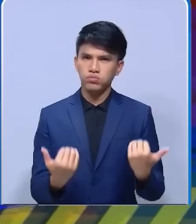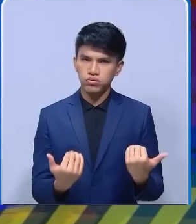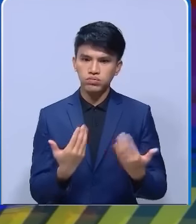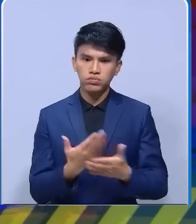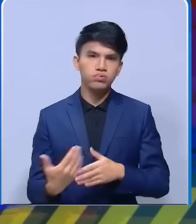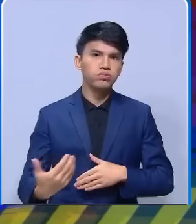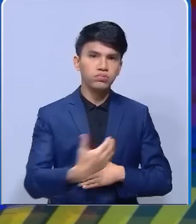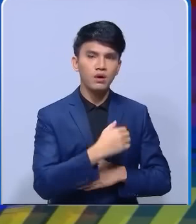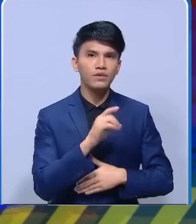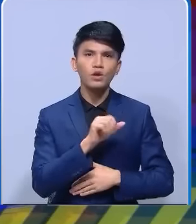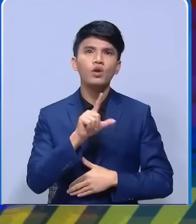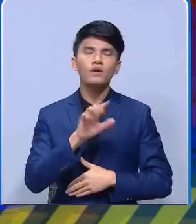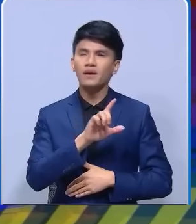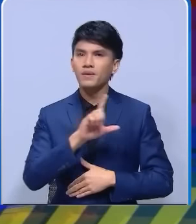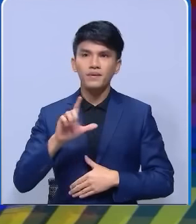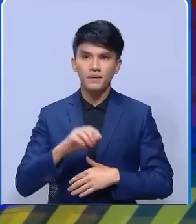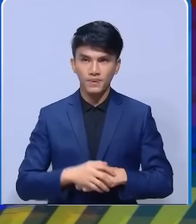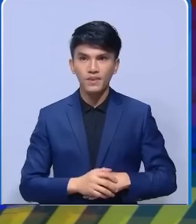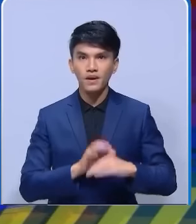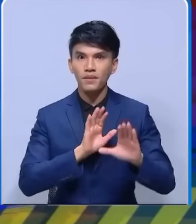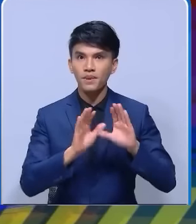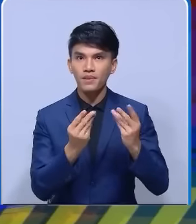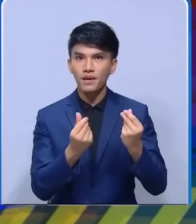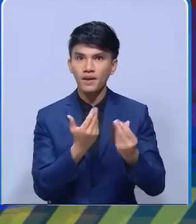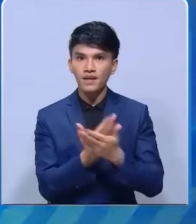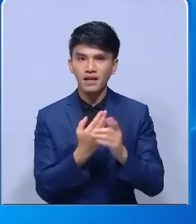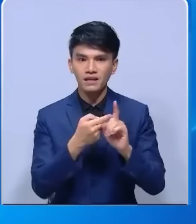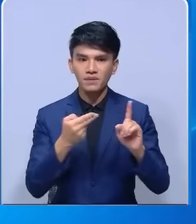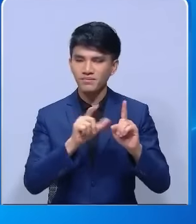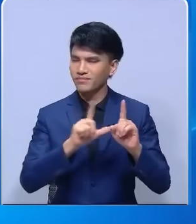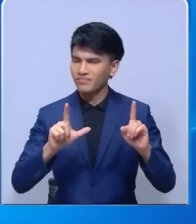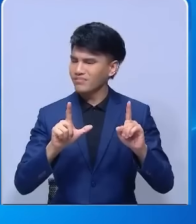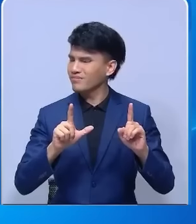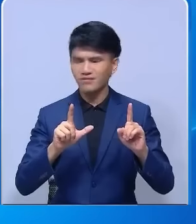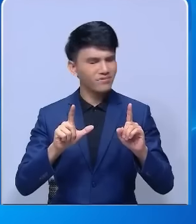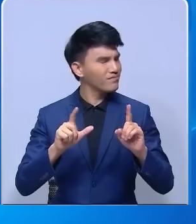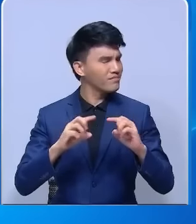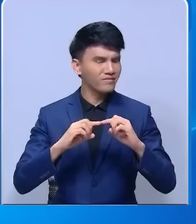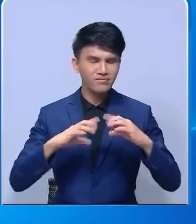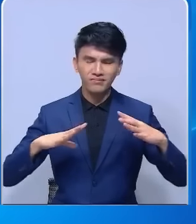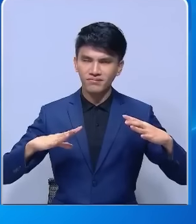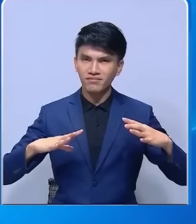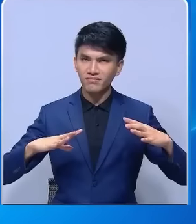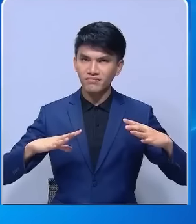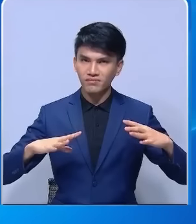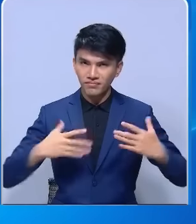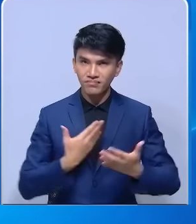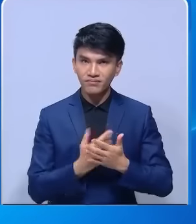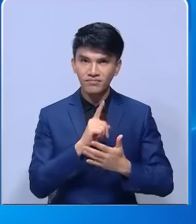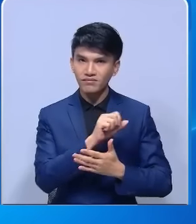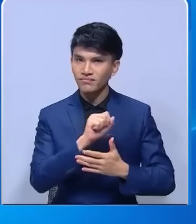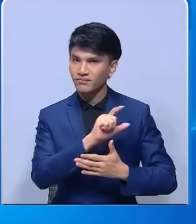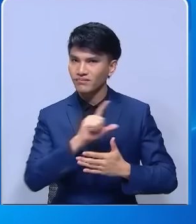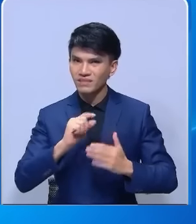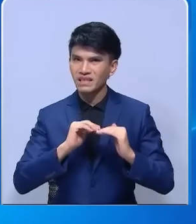ได้เนี่ย 125ล้านเทียบกับตัวเลขกำไรหมื่นล้านที่พูดกันเขาบอกว่ามันห่างกันมากกำไรแสนล้านนี่คือ